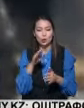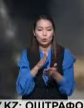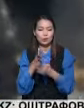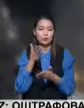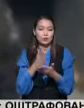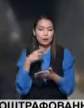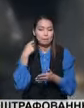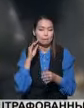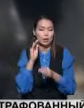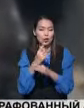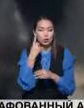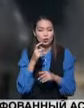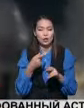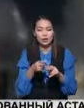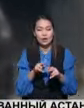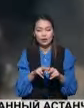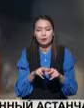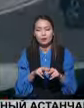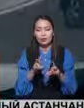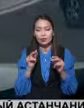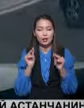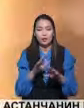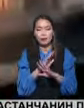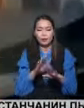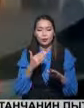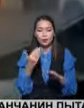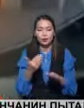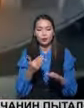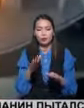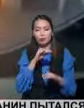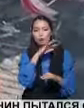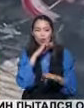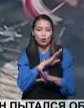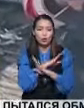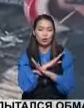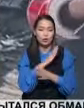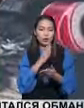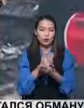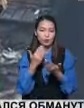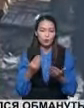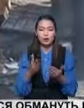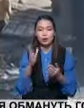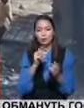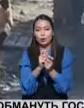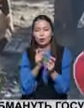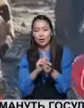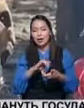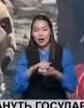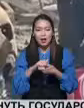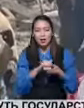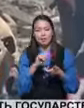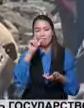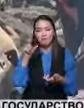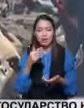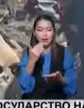Джо Байден назвал смерть Насраллы мерой справедливости для его многочисленных жертв. И призвал к деэскалации конфликта на всем Ближнем Востоке. Но